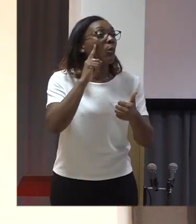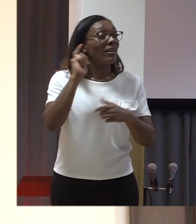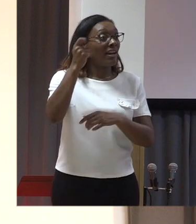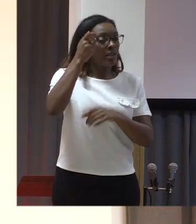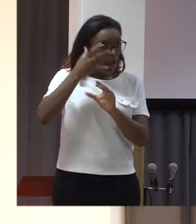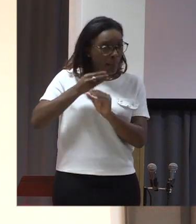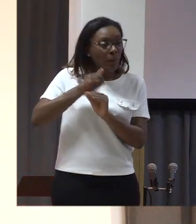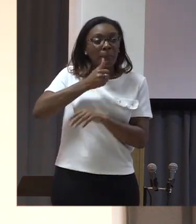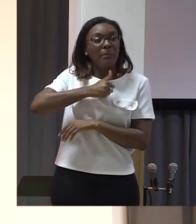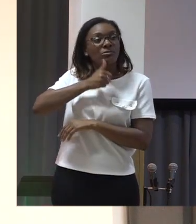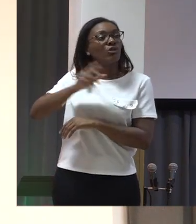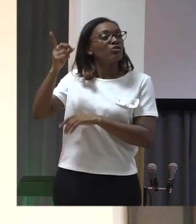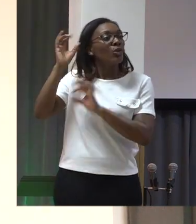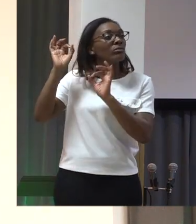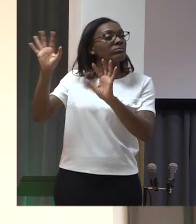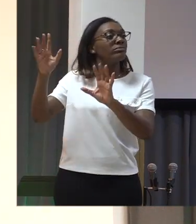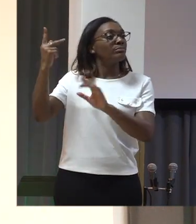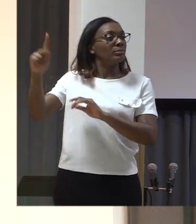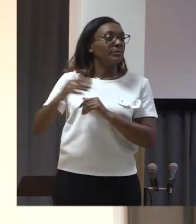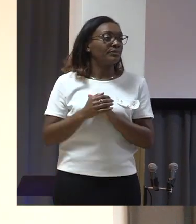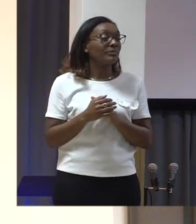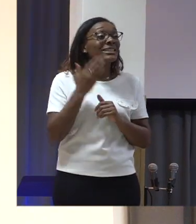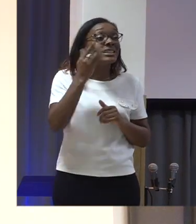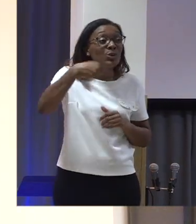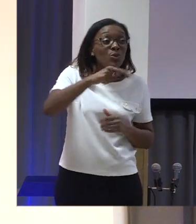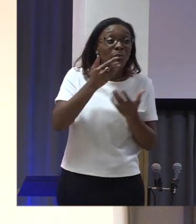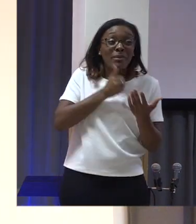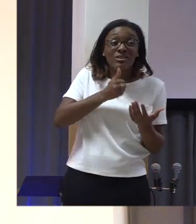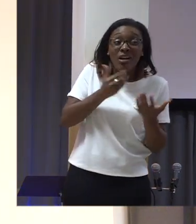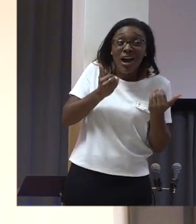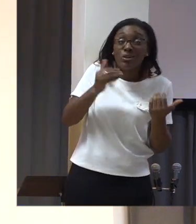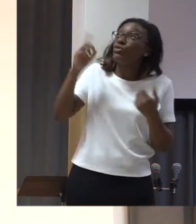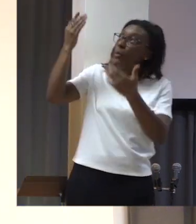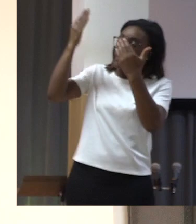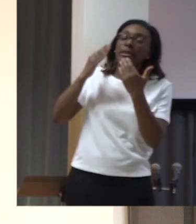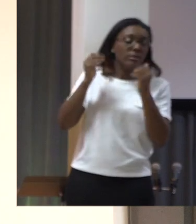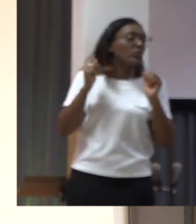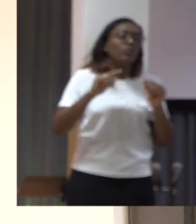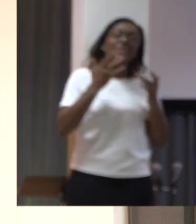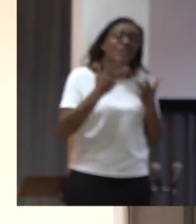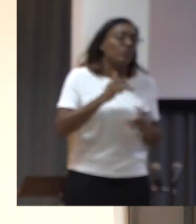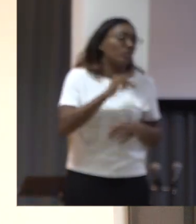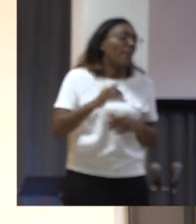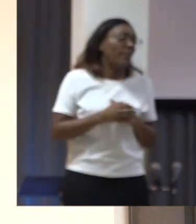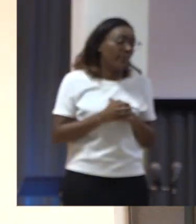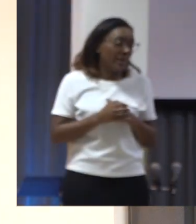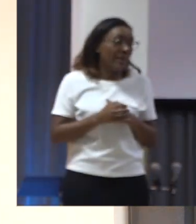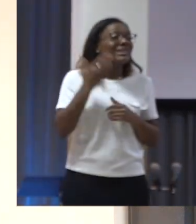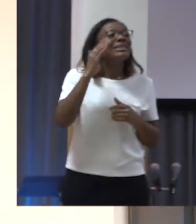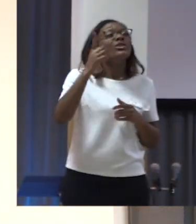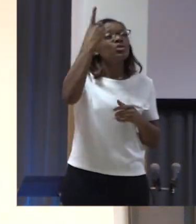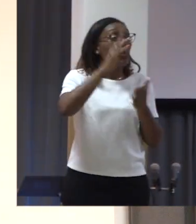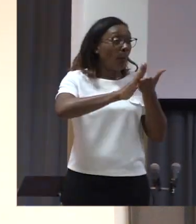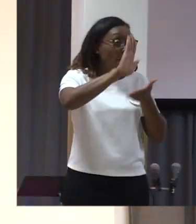Quand nous attendons les bénédictions de Dieu, nous ne serons pas déçus. Et j'aimerais vous dire ce matin que si Dieu a fait une promesse dans ta